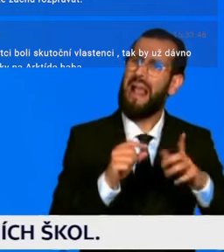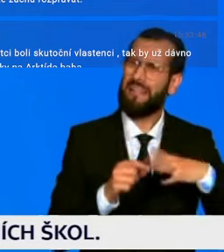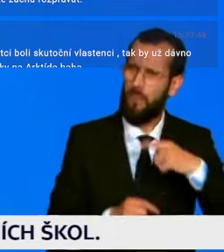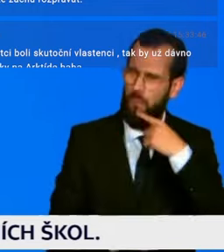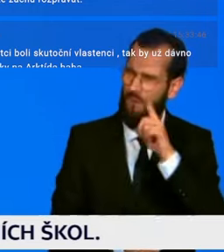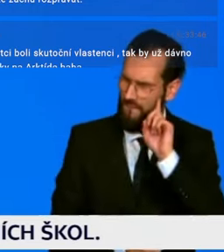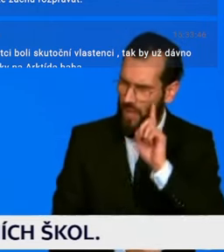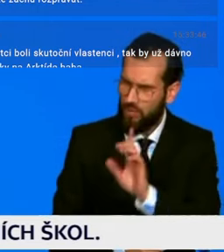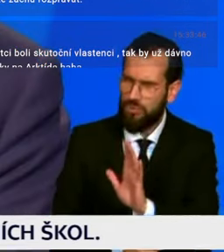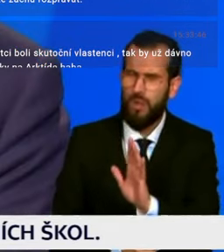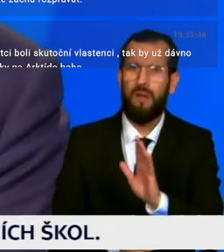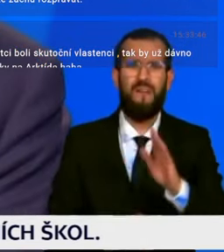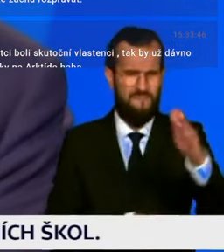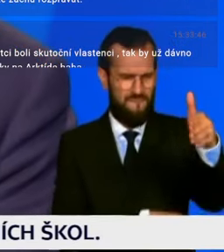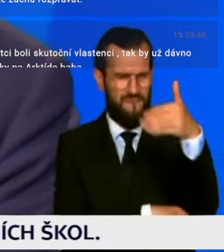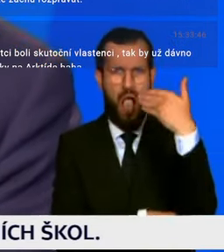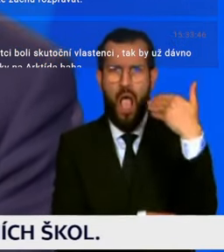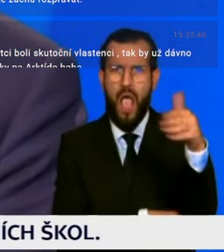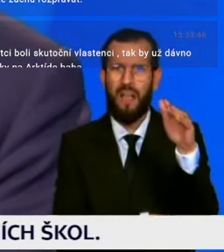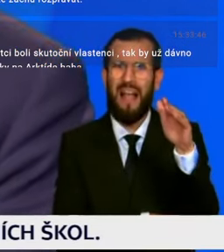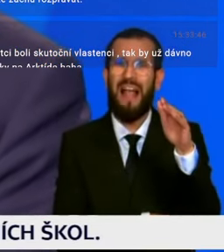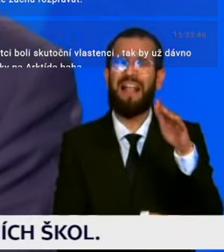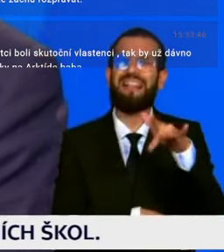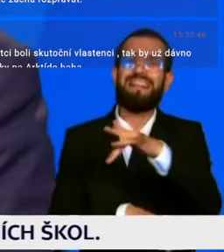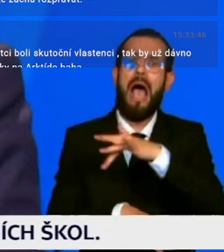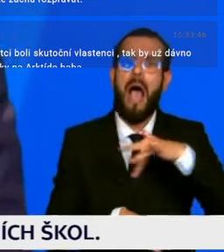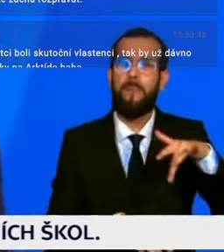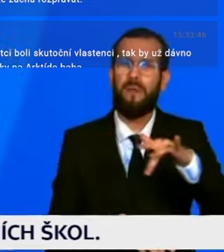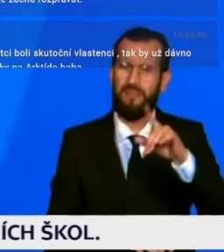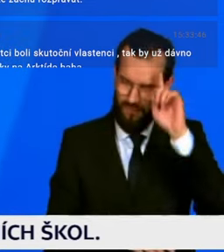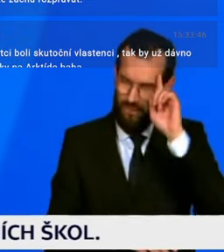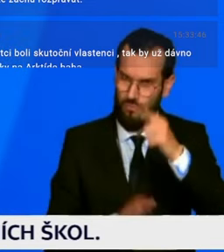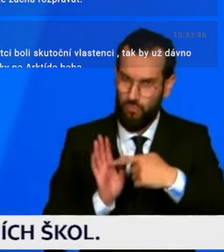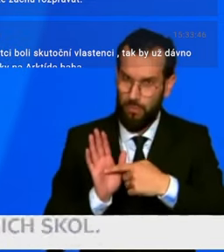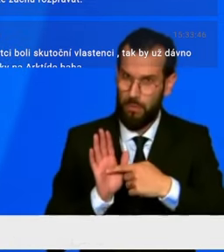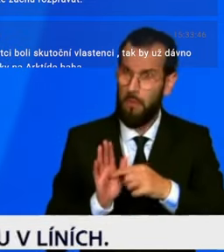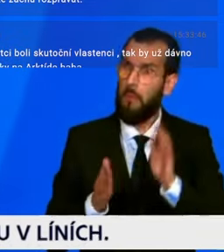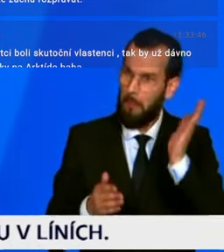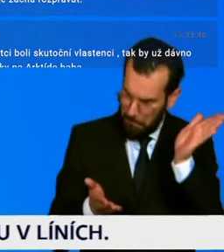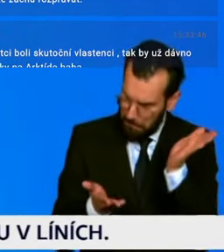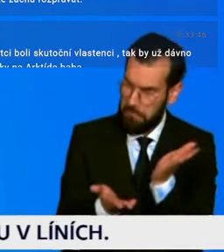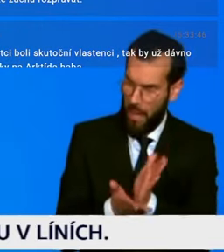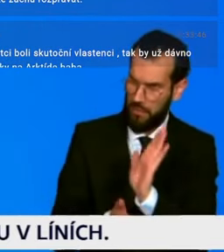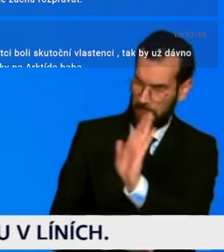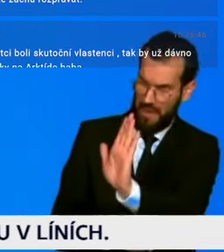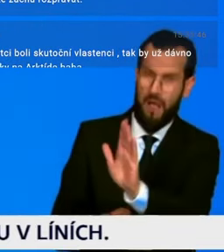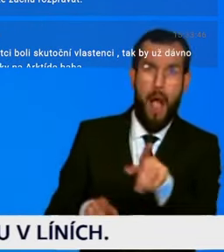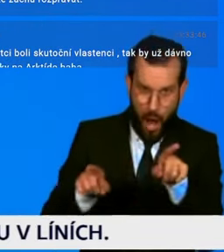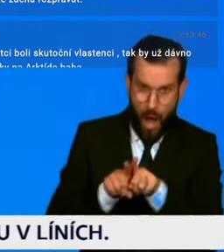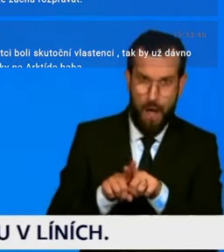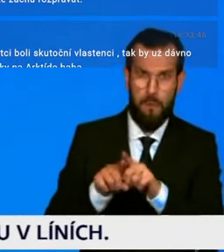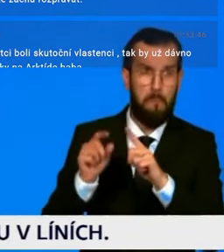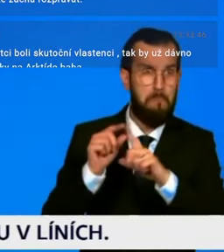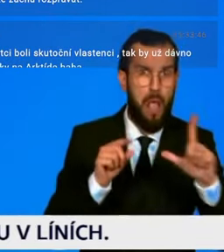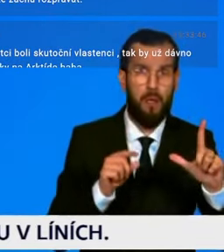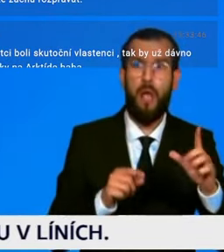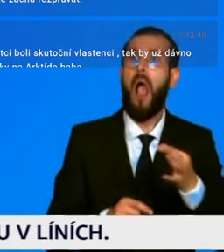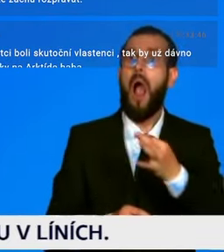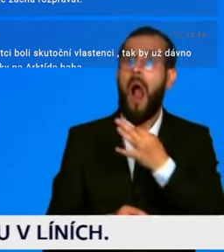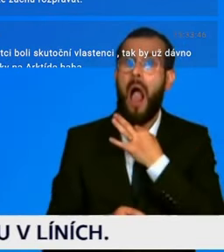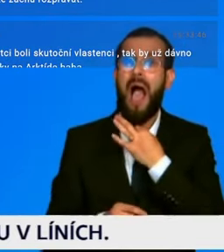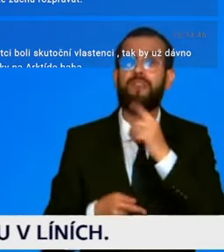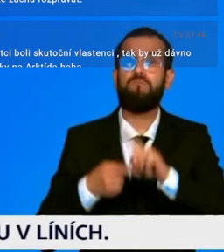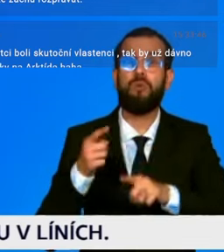vlajka ktorú ľudia dvíhajú na námestiach ona samozrejme patrí aj vám ja ju nikomu ne patrí aj voličom hlasu